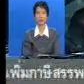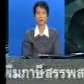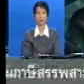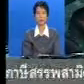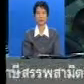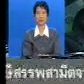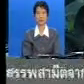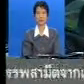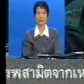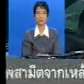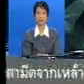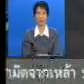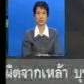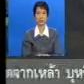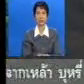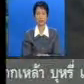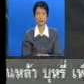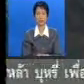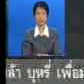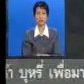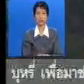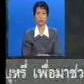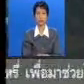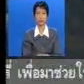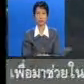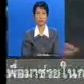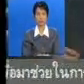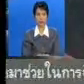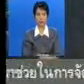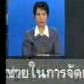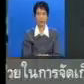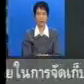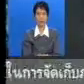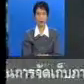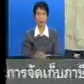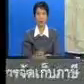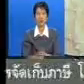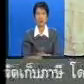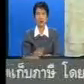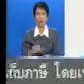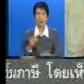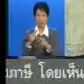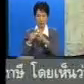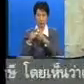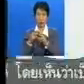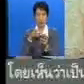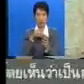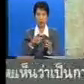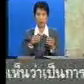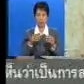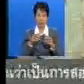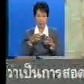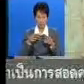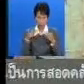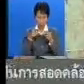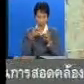ในขณะที่ทางด้านของคณะกรรมการป้องกันและปราบปรามการละเมิดทรัพย์สินทางปัญญาภาคเอกชนหรือปปท.นำโดยน